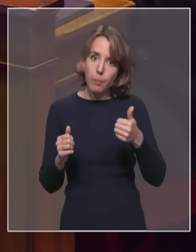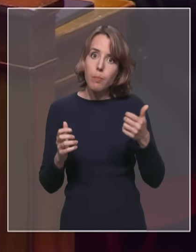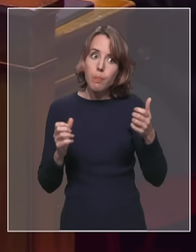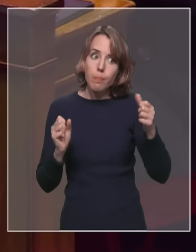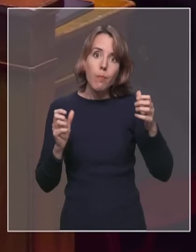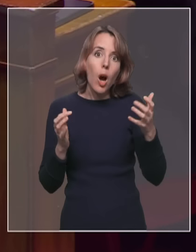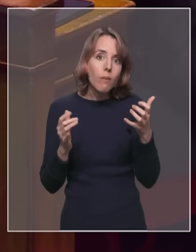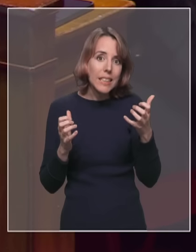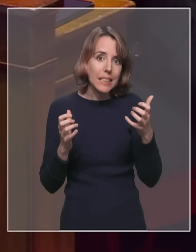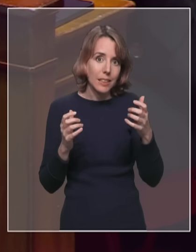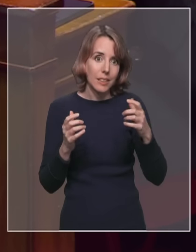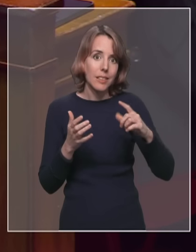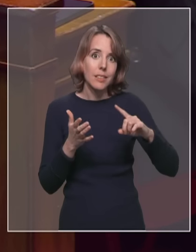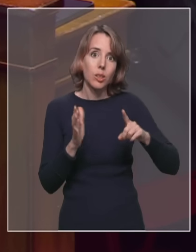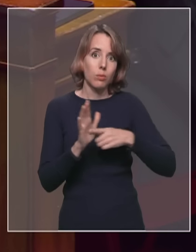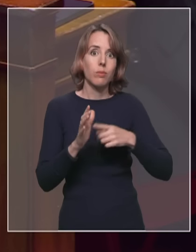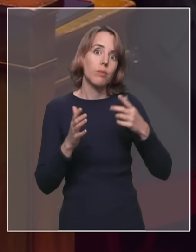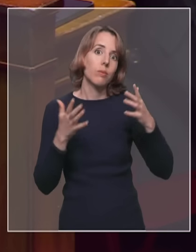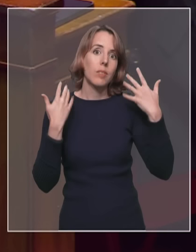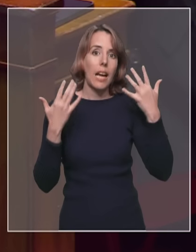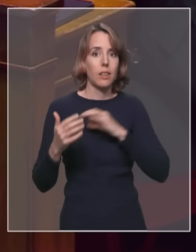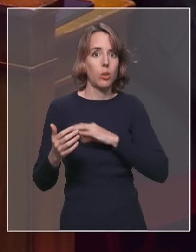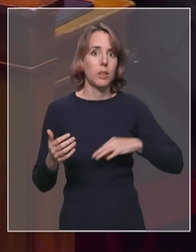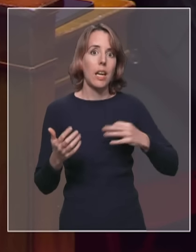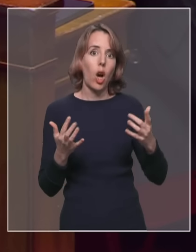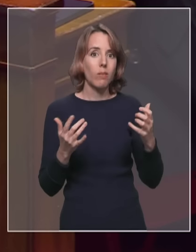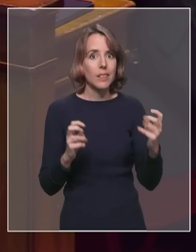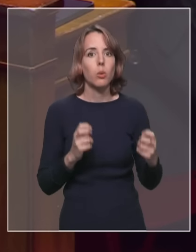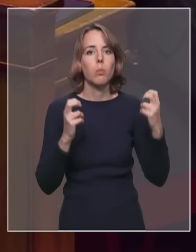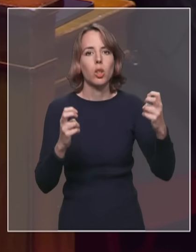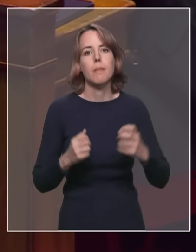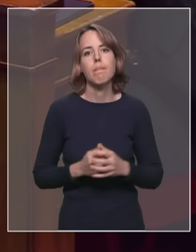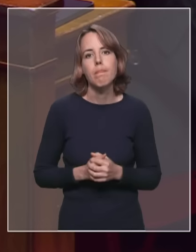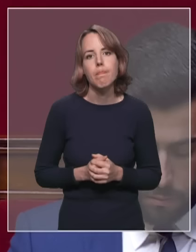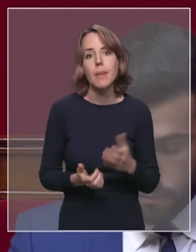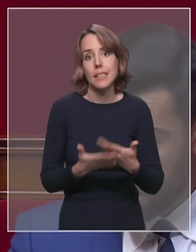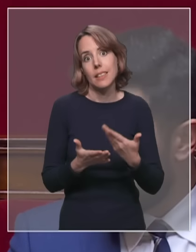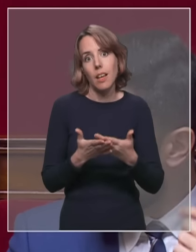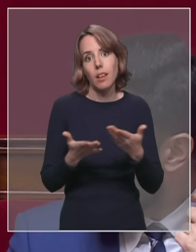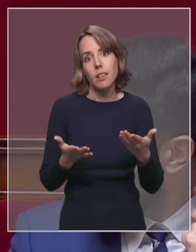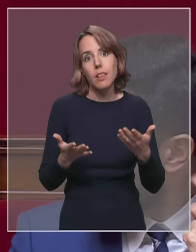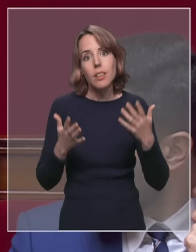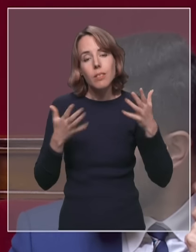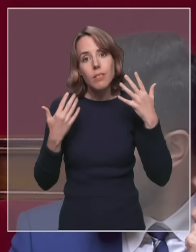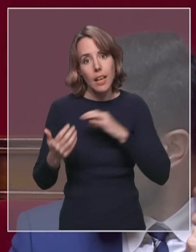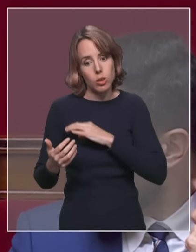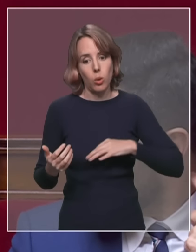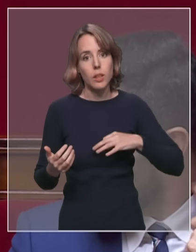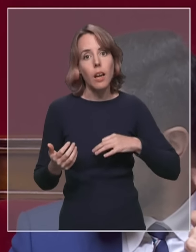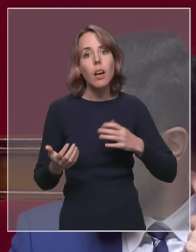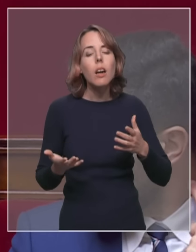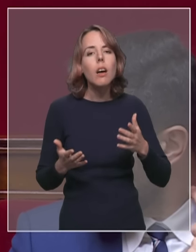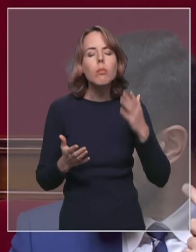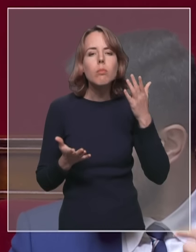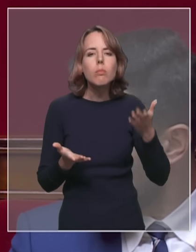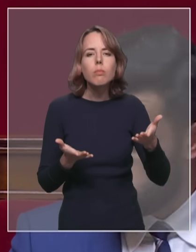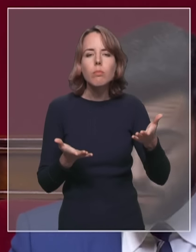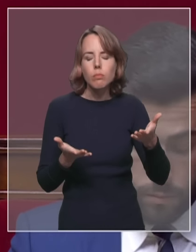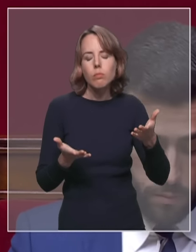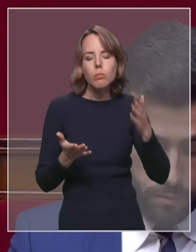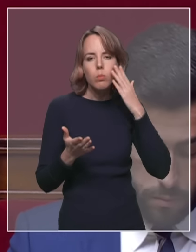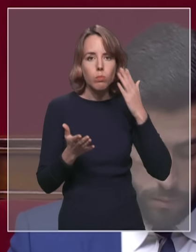augmenter les droits de mutation à titre onéreux. Je crois qu'il faut rappeler que ces fameux frais de notaire, nos concitoyens les connaissent au moment où ils achètent